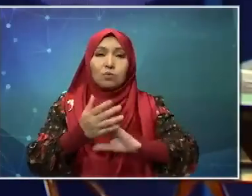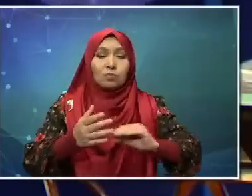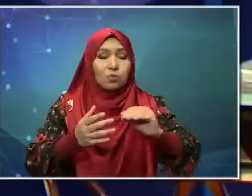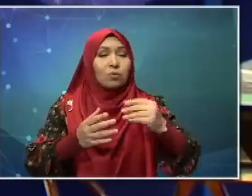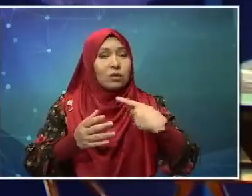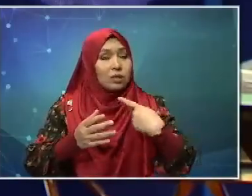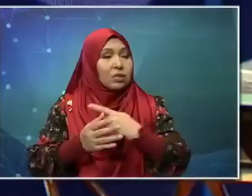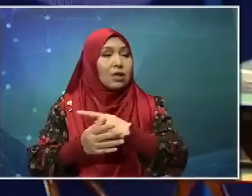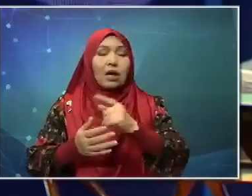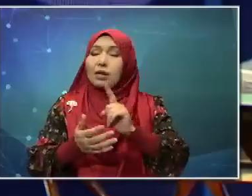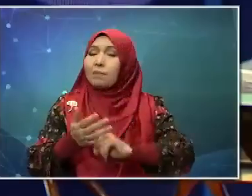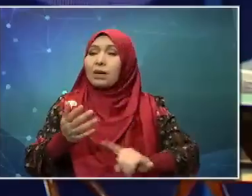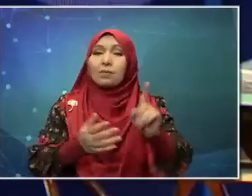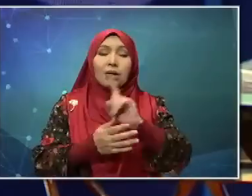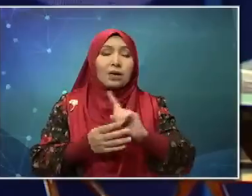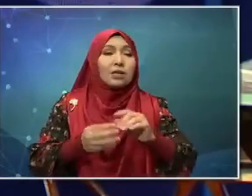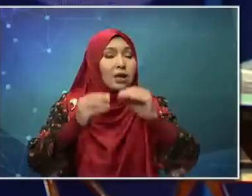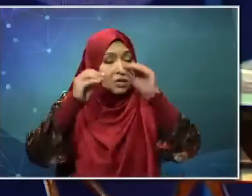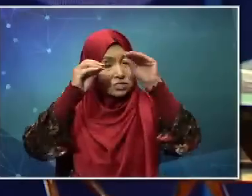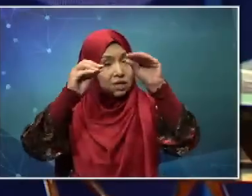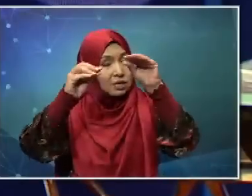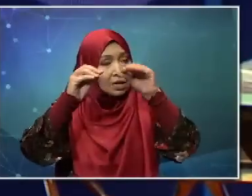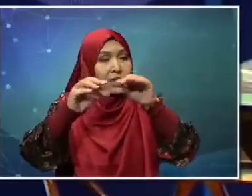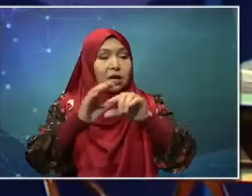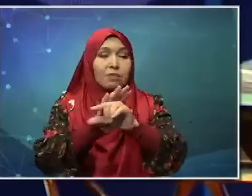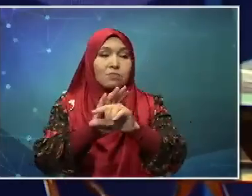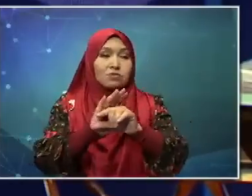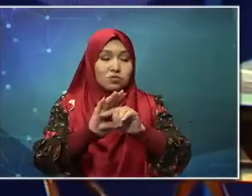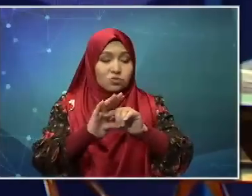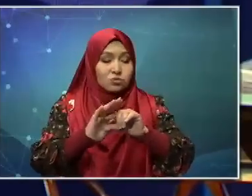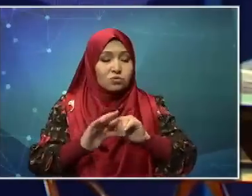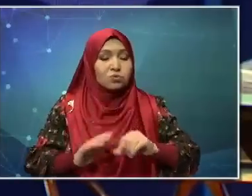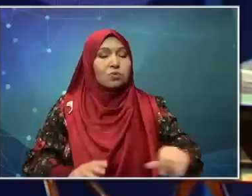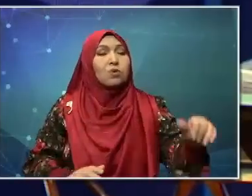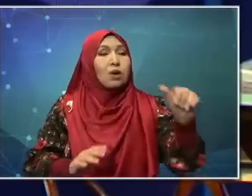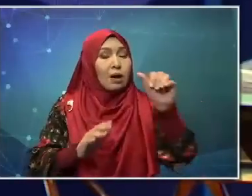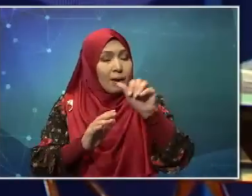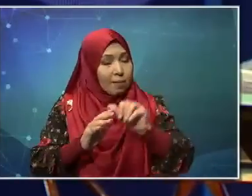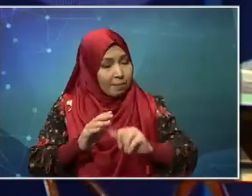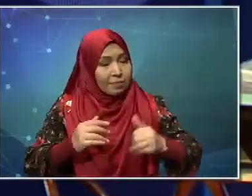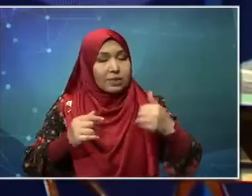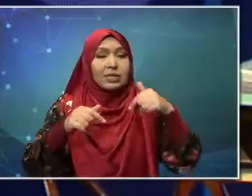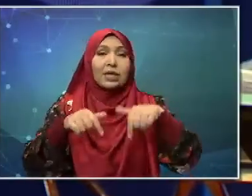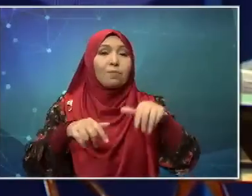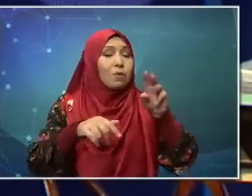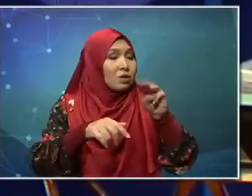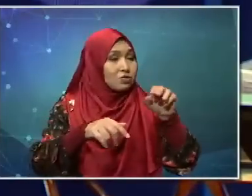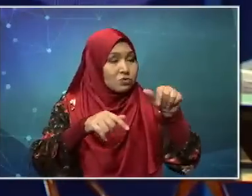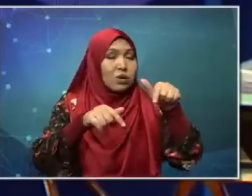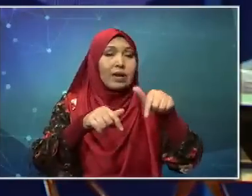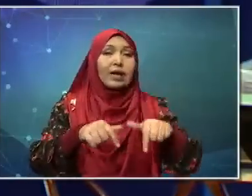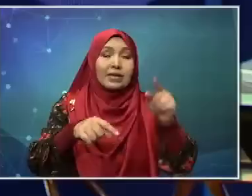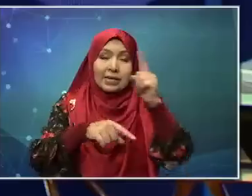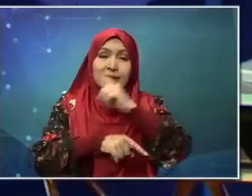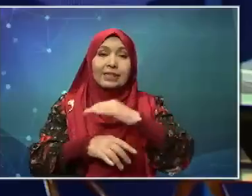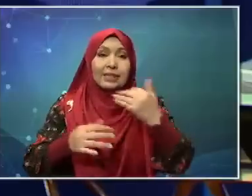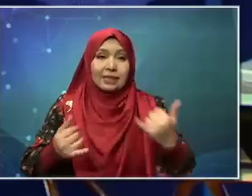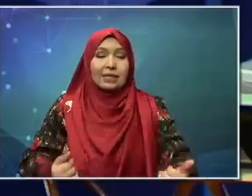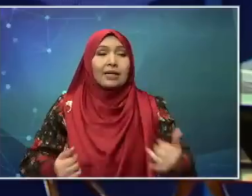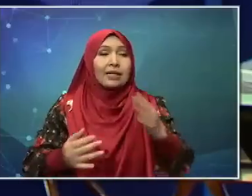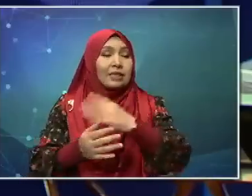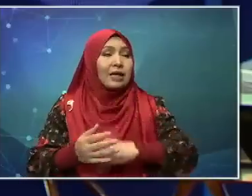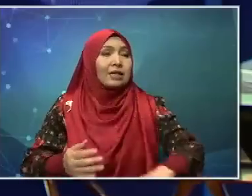naik kereta diajar itu dalam surah ataupun halaman 460 pada hari ini Namun kita butuhkan dulu dengan doa ringkas kita